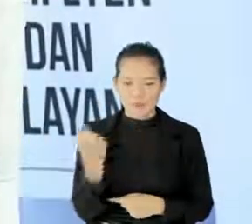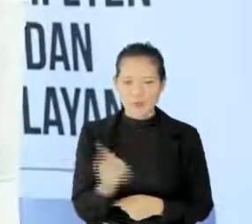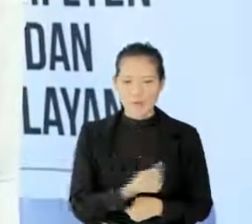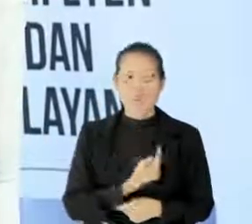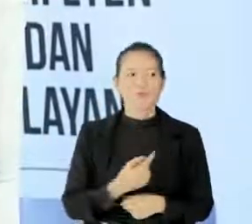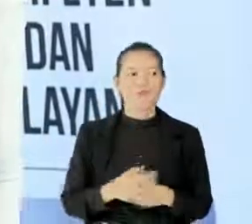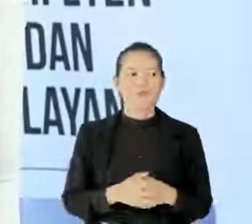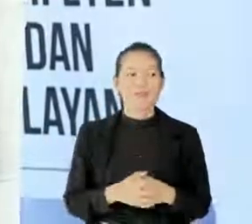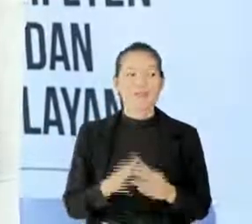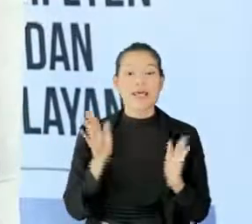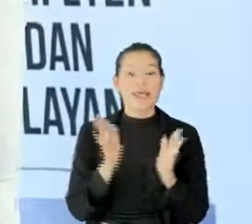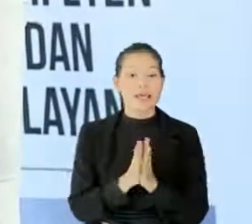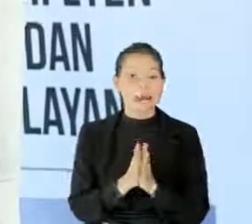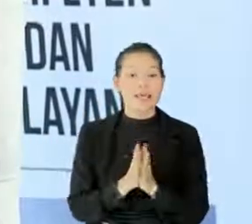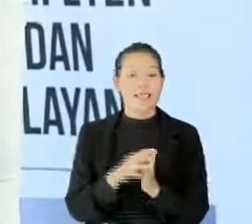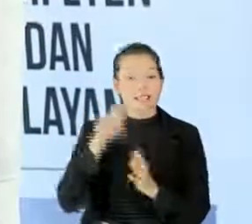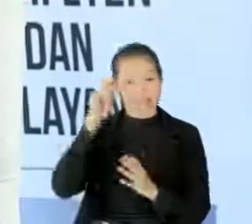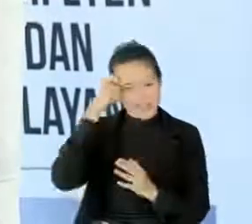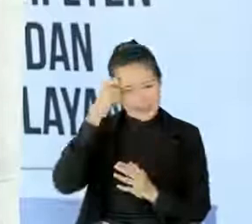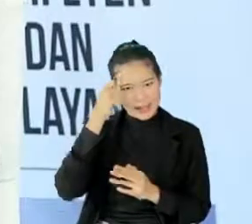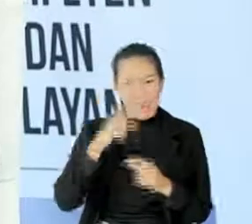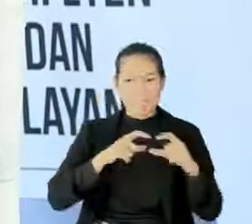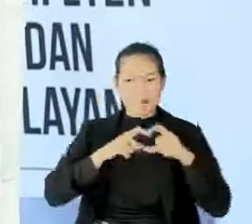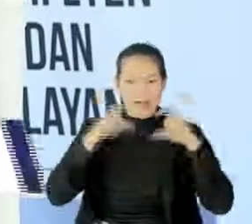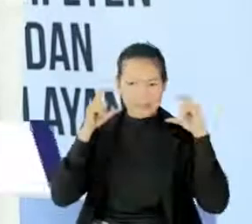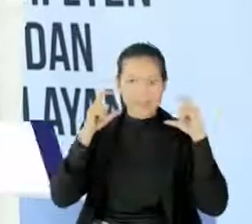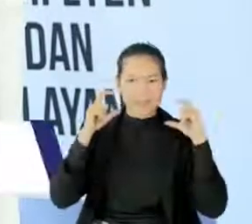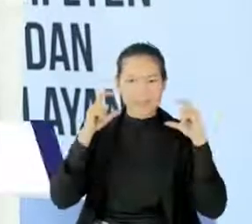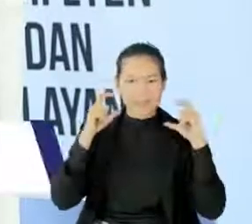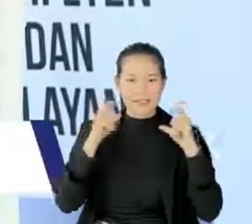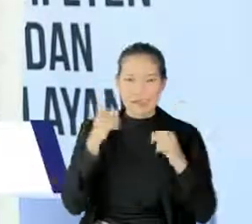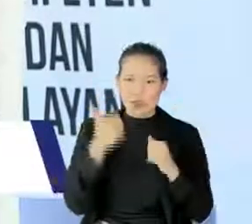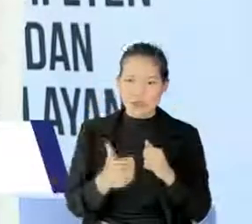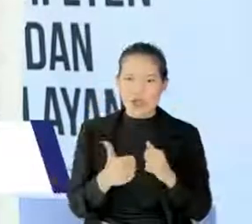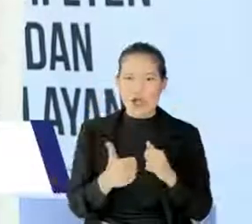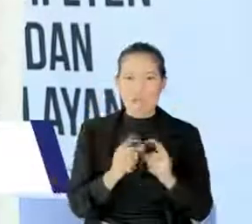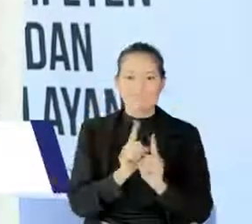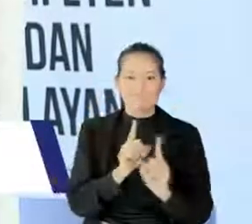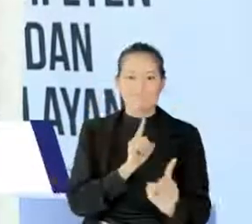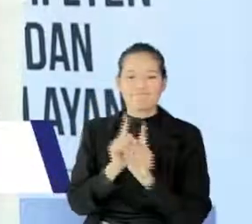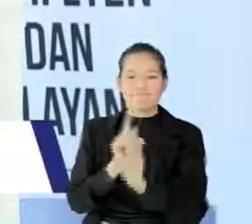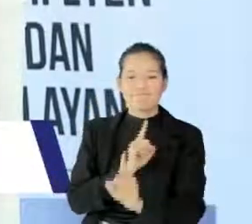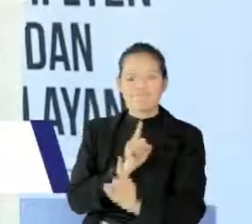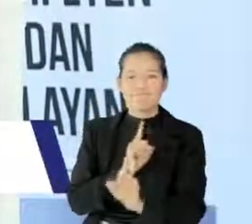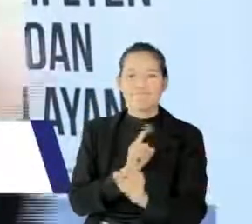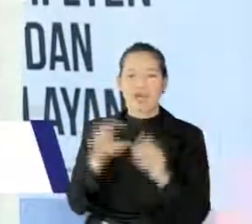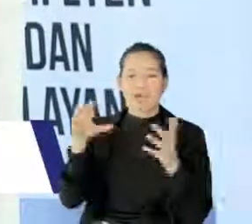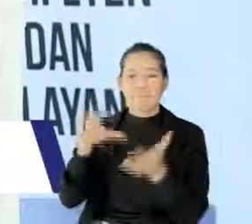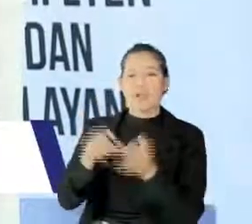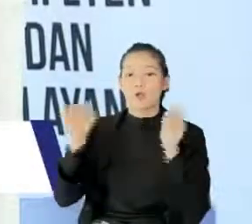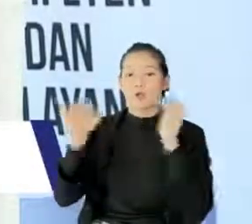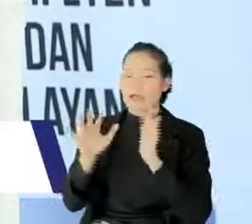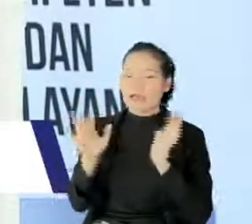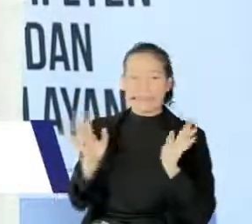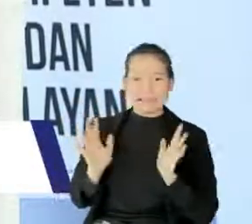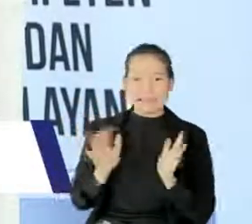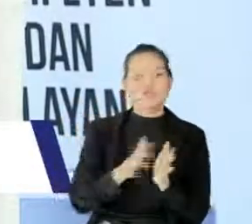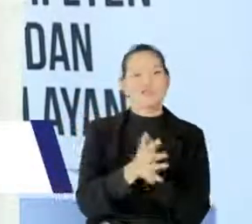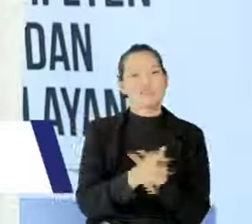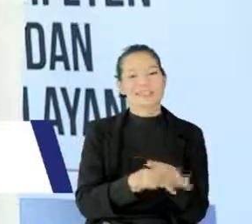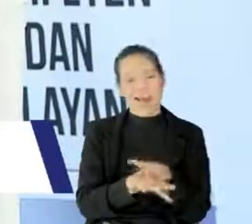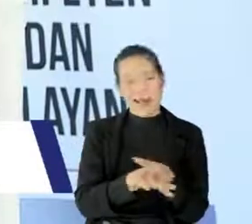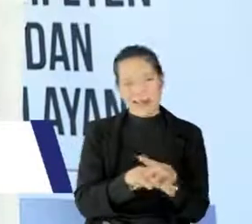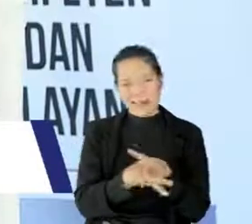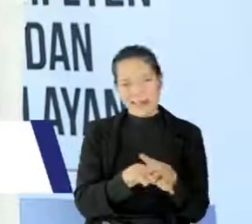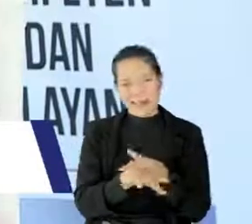semua. Serta jangan lupa untuk memakai masker dengan benar, menjaga jarak dan menghindari kerumunan, mencuci tangan